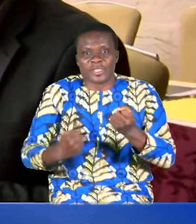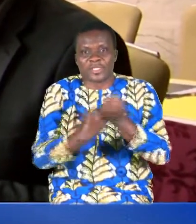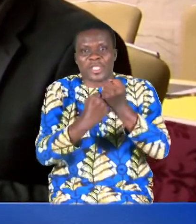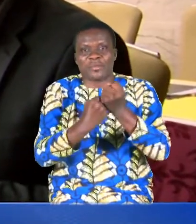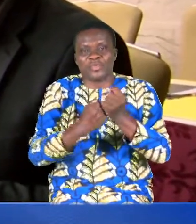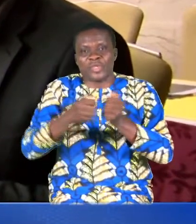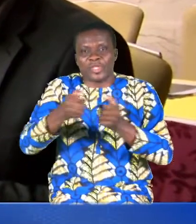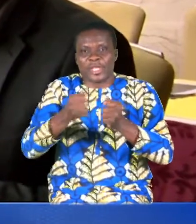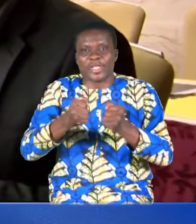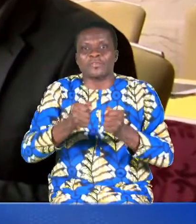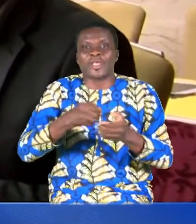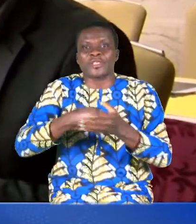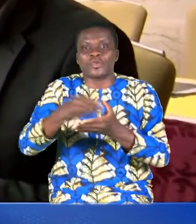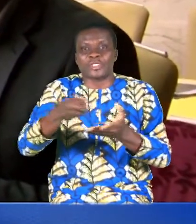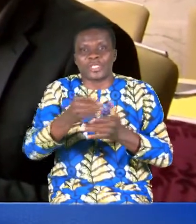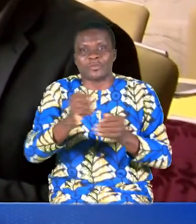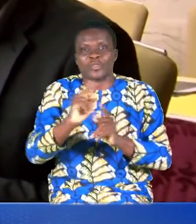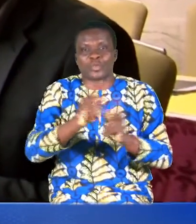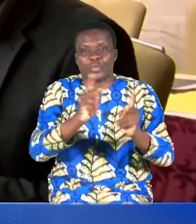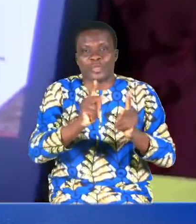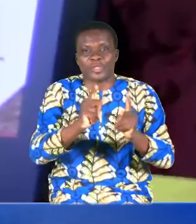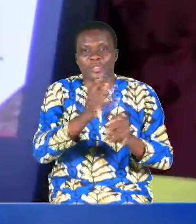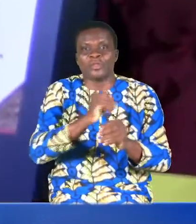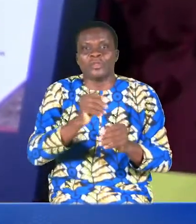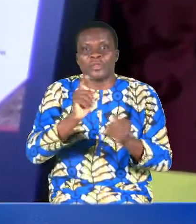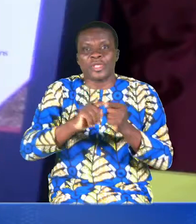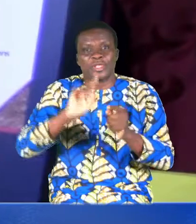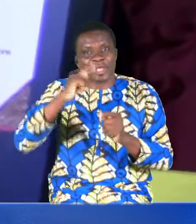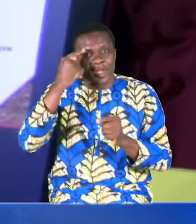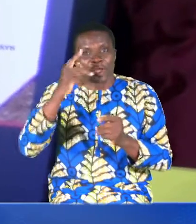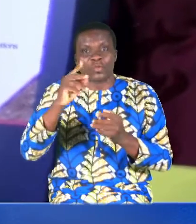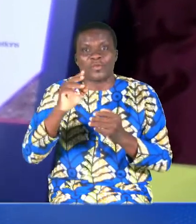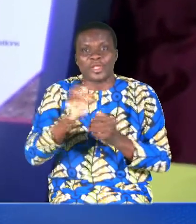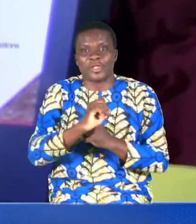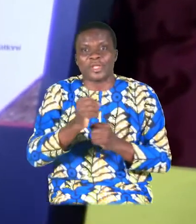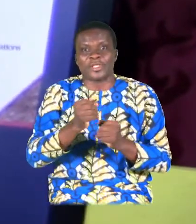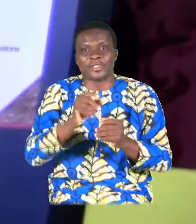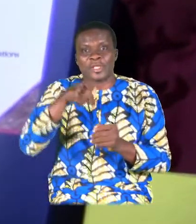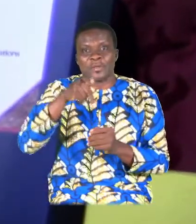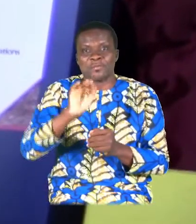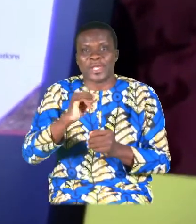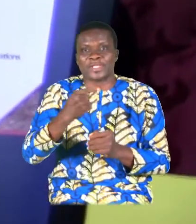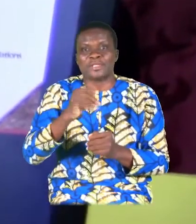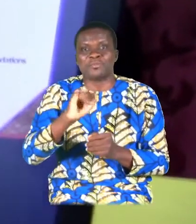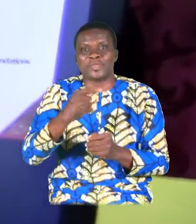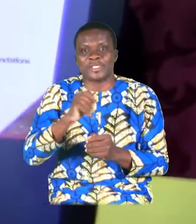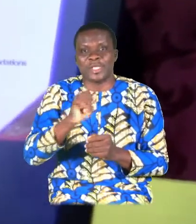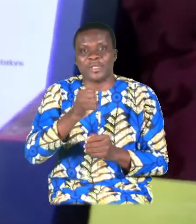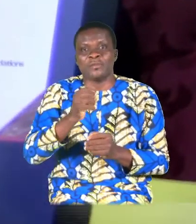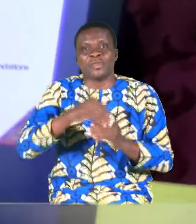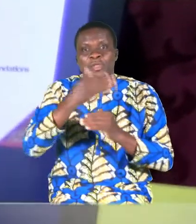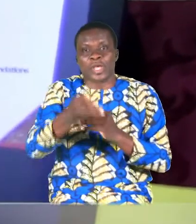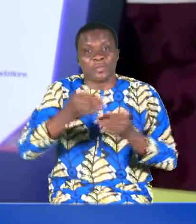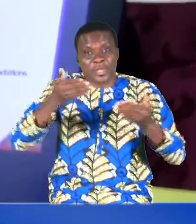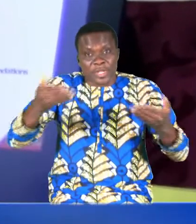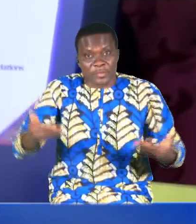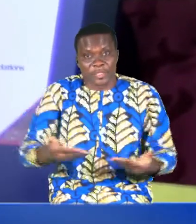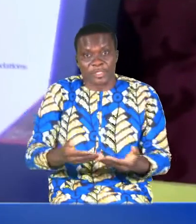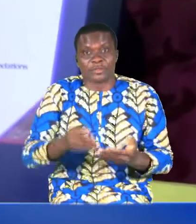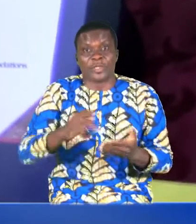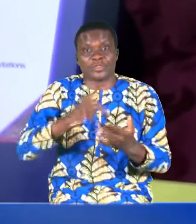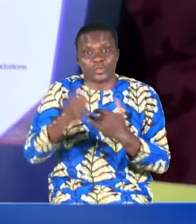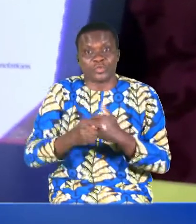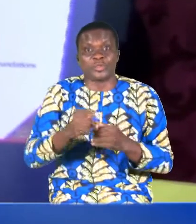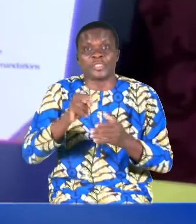la gestion des investissements publics et à la gouvernance PAGIPG. Après la présentation du projet